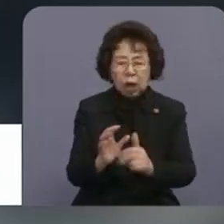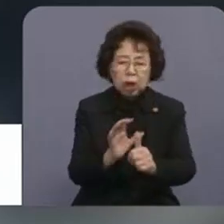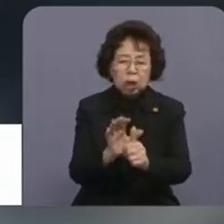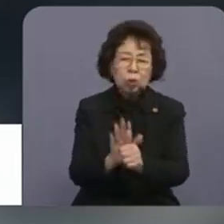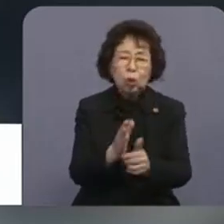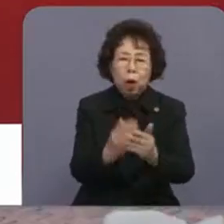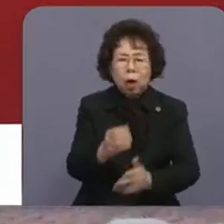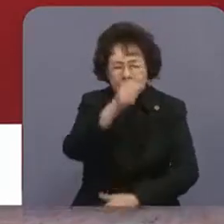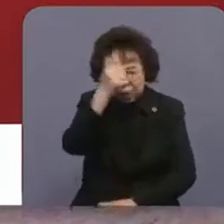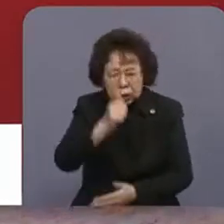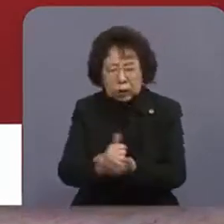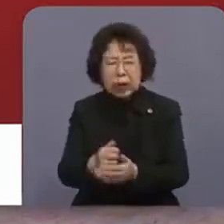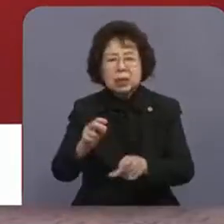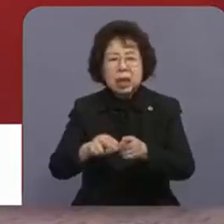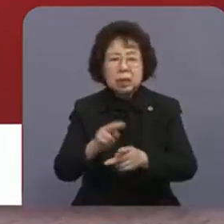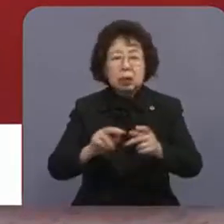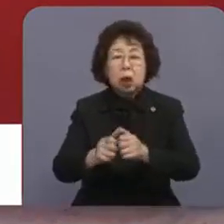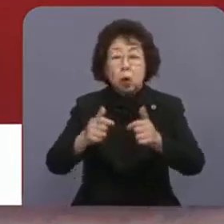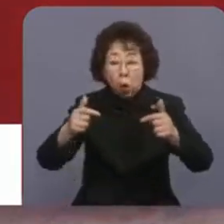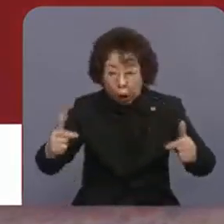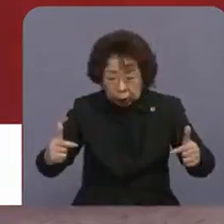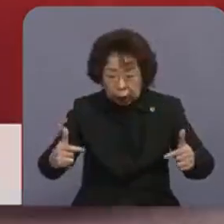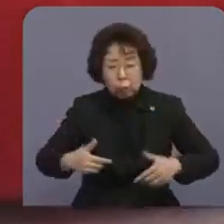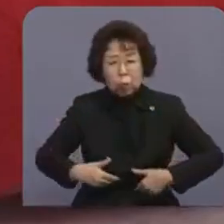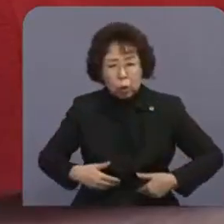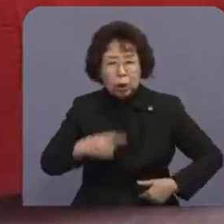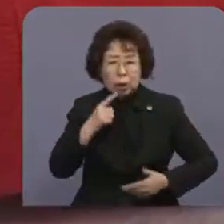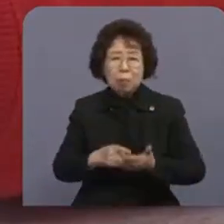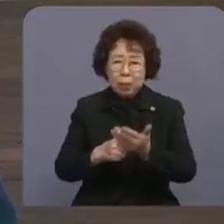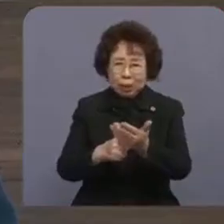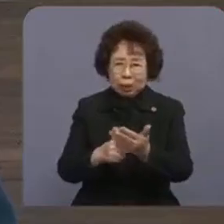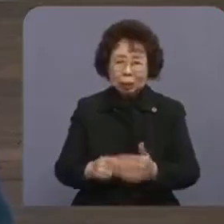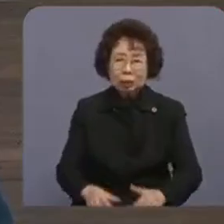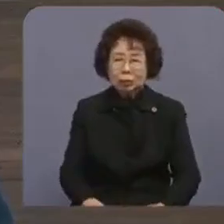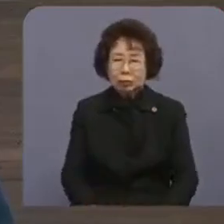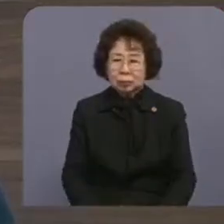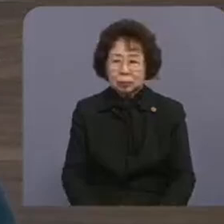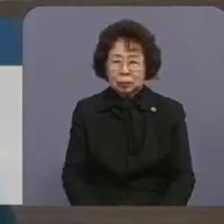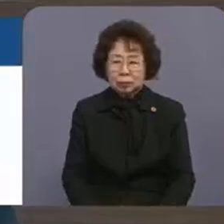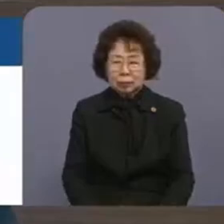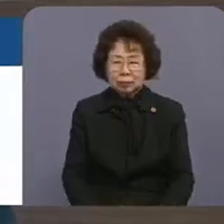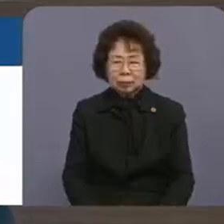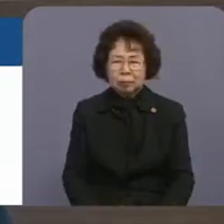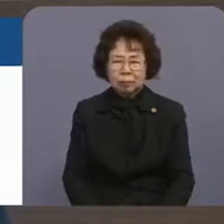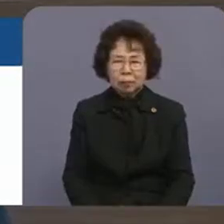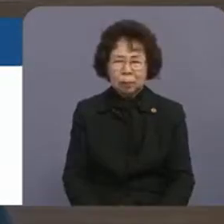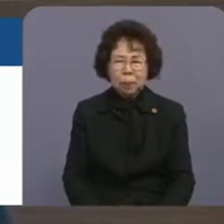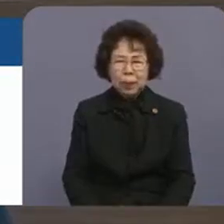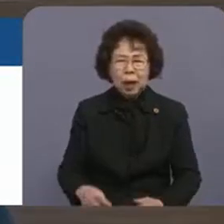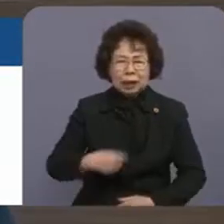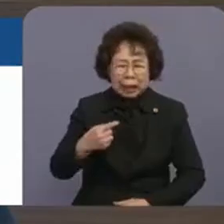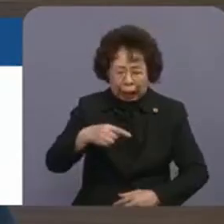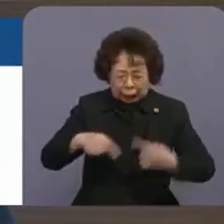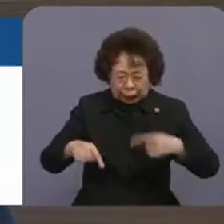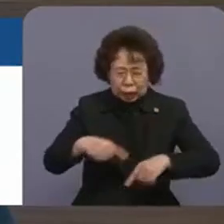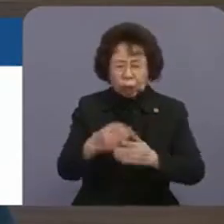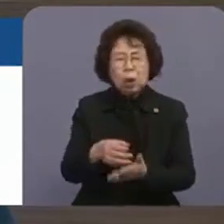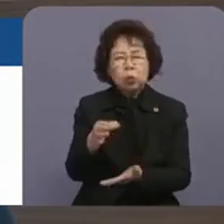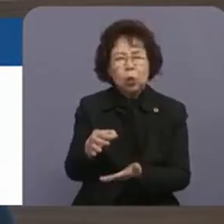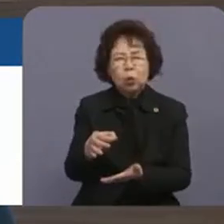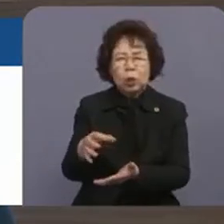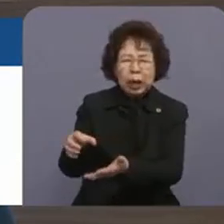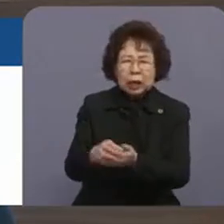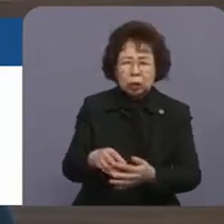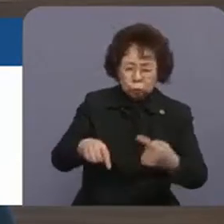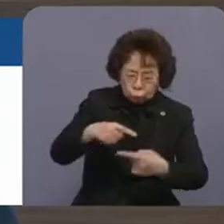대려 평생 교육 센터를 확대해야 한다는 지적도 나옵니다 자치 9의 순수 예산으로 이걸 센터를